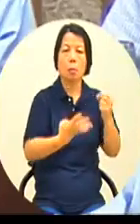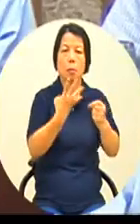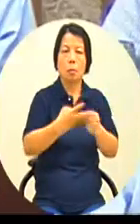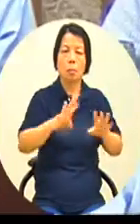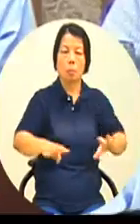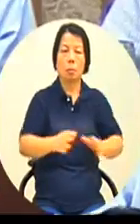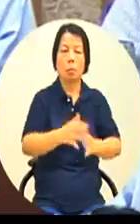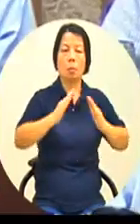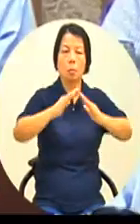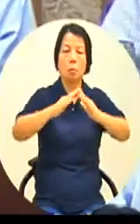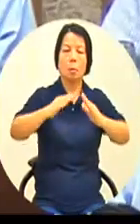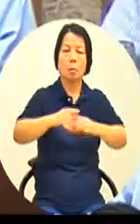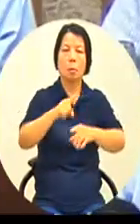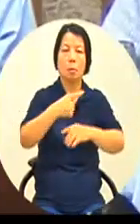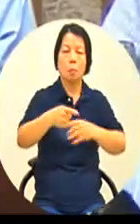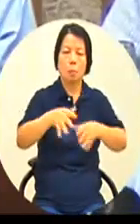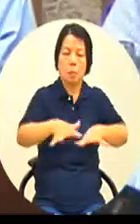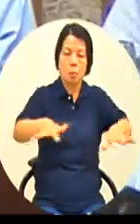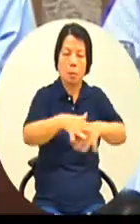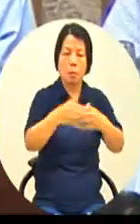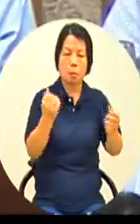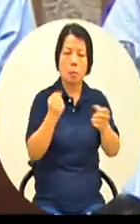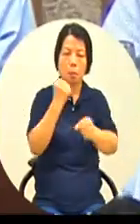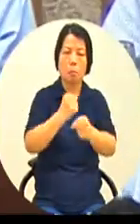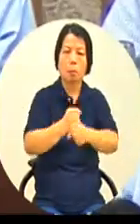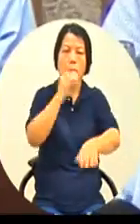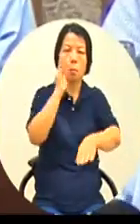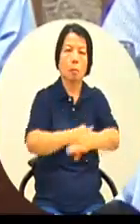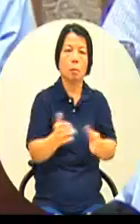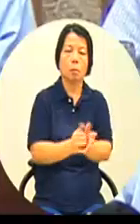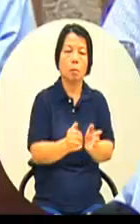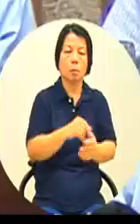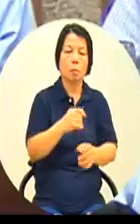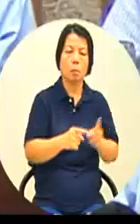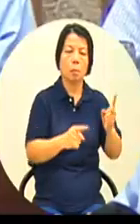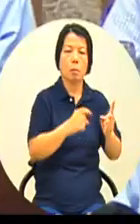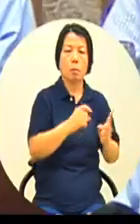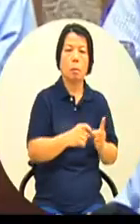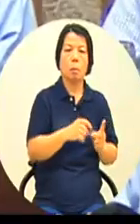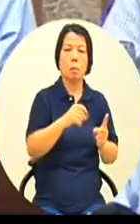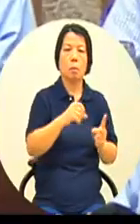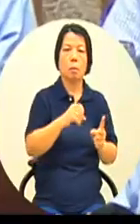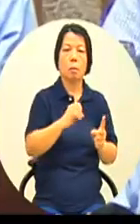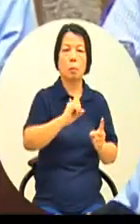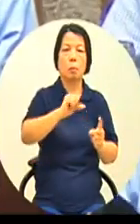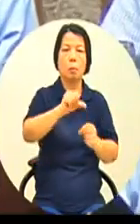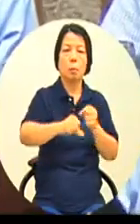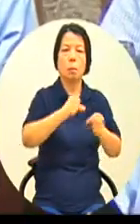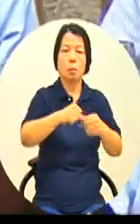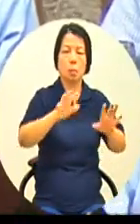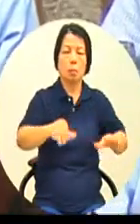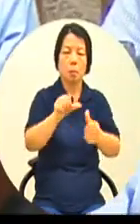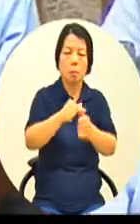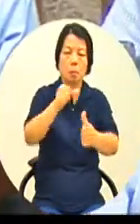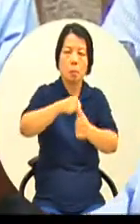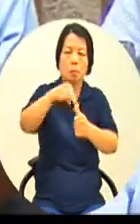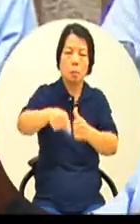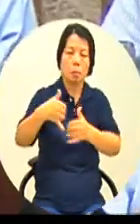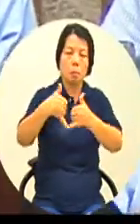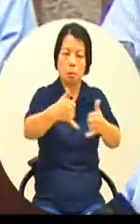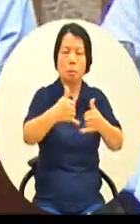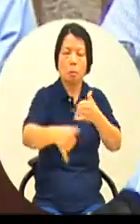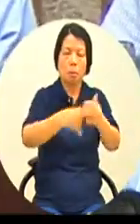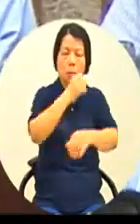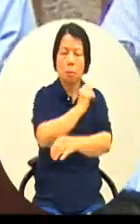都会延伸完迄年，咱会甲做好。啊，过年115年的时阵，咱的凤山本管线就是五家这条，咱嘛甲完成。